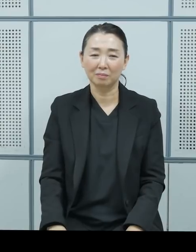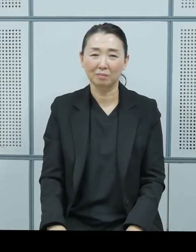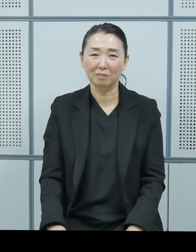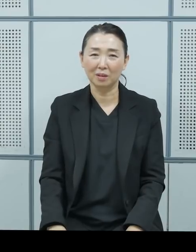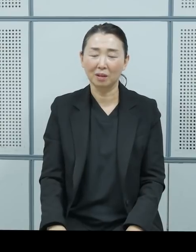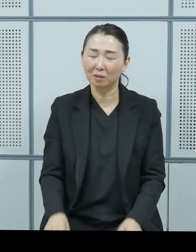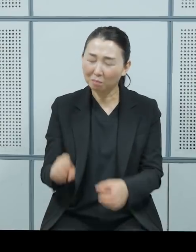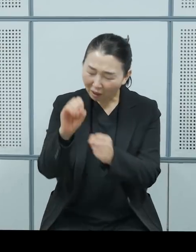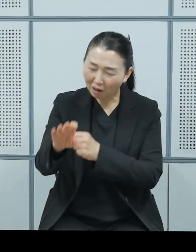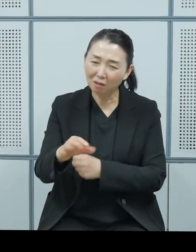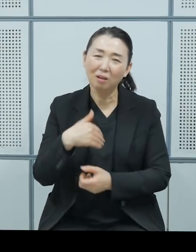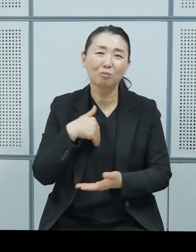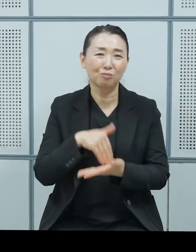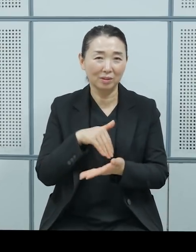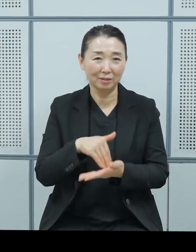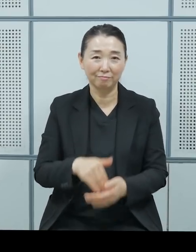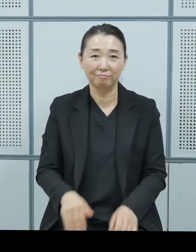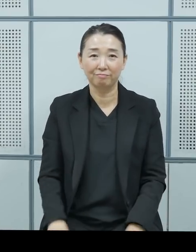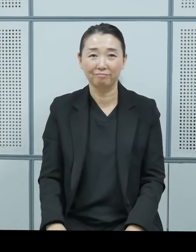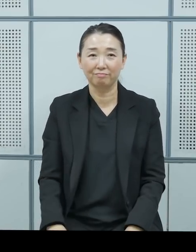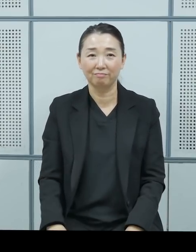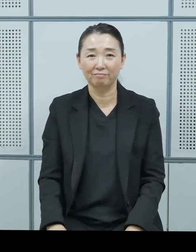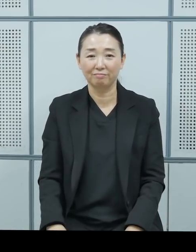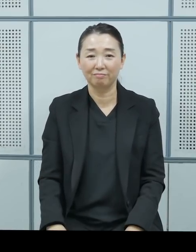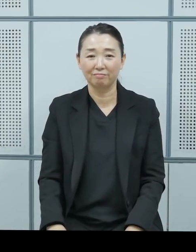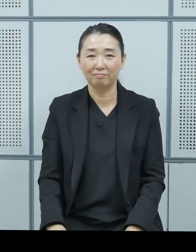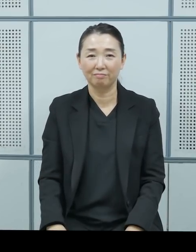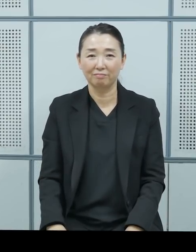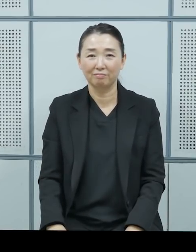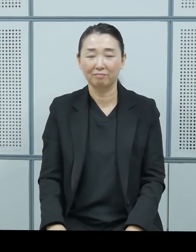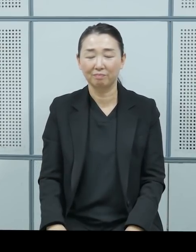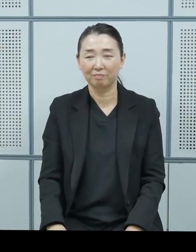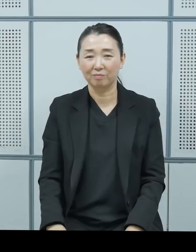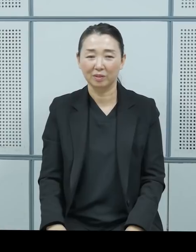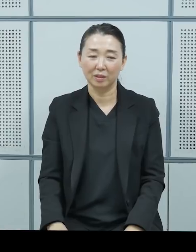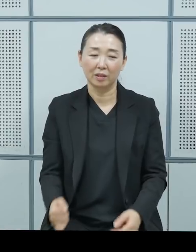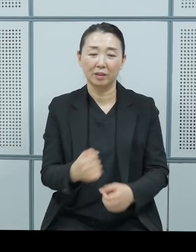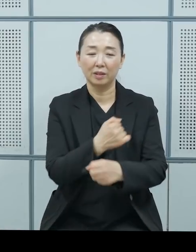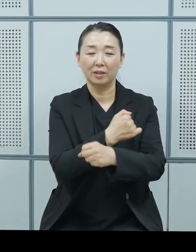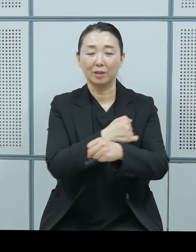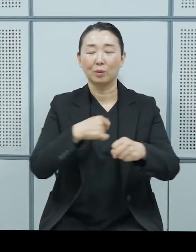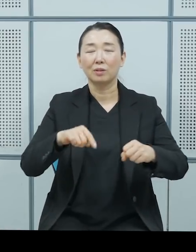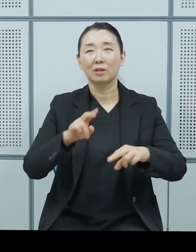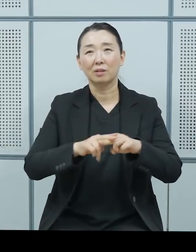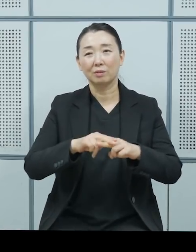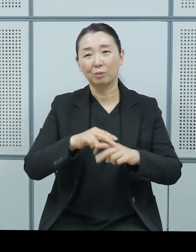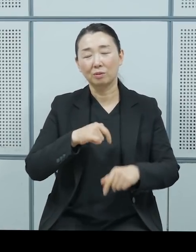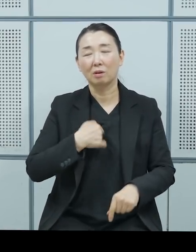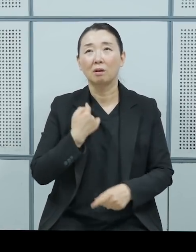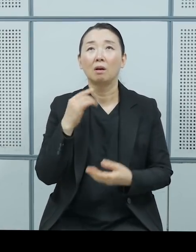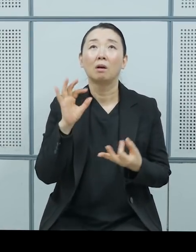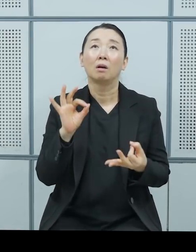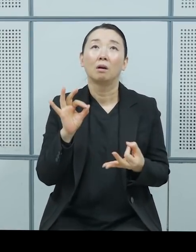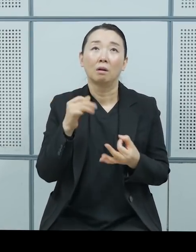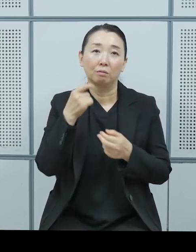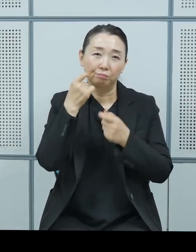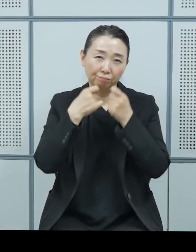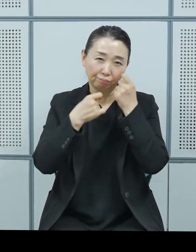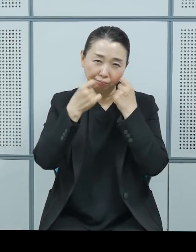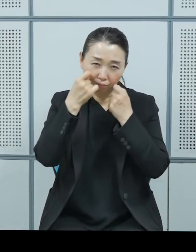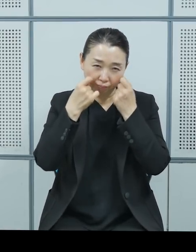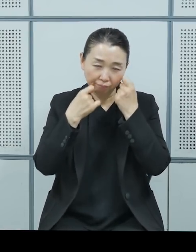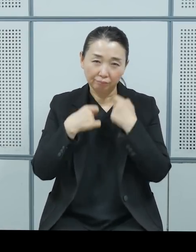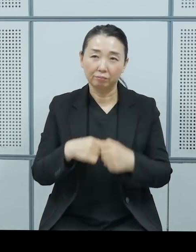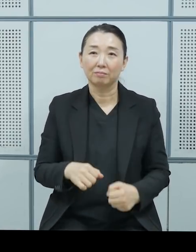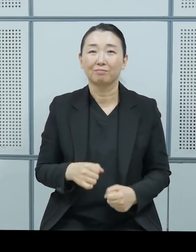얼마나 후회가 되잖아요. 그렇죠. 그 집에 나와서 혼자 이렇게 앉아서 멍하게 우는 거예요. 막